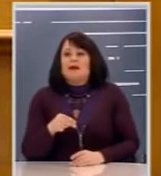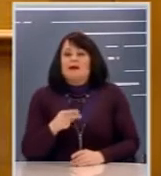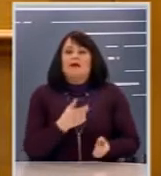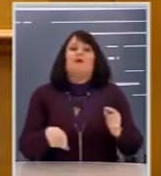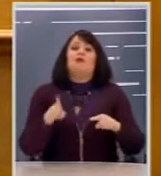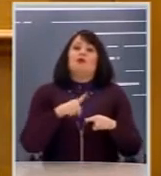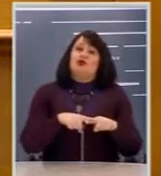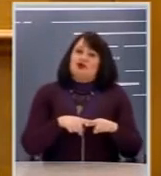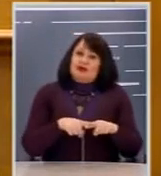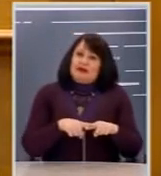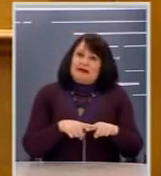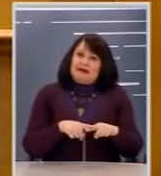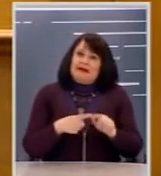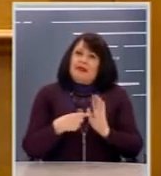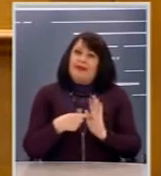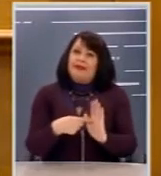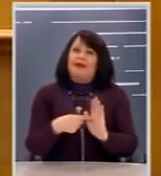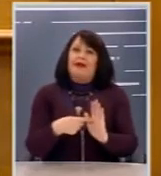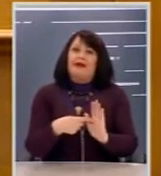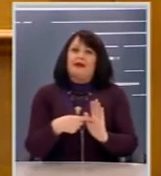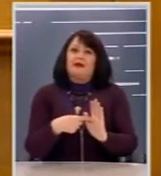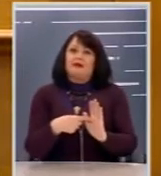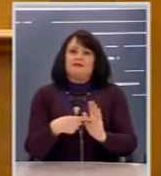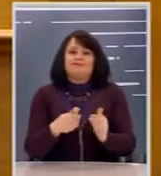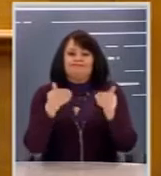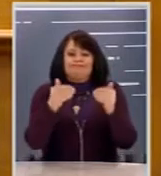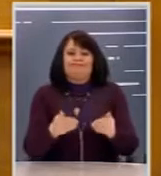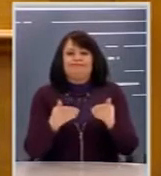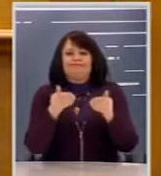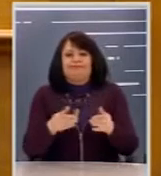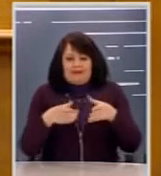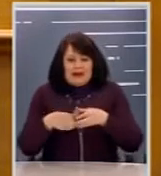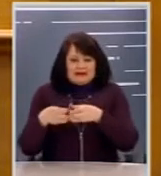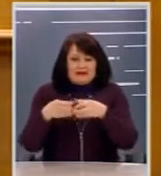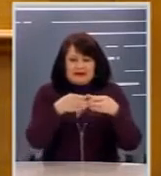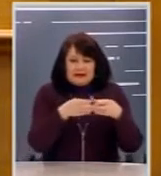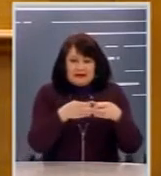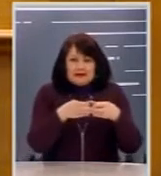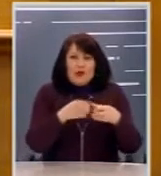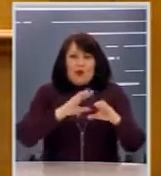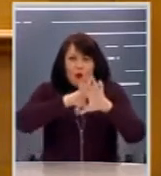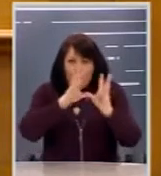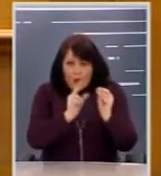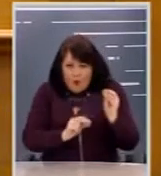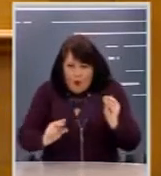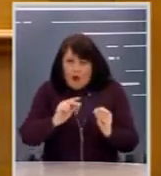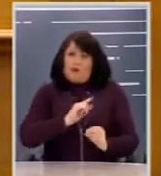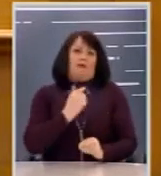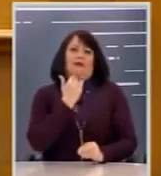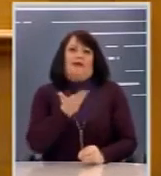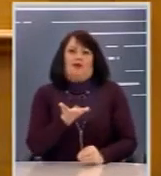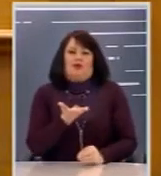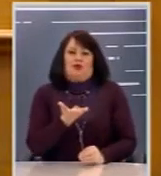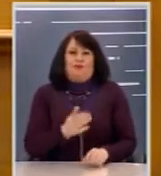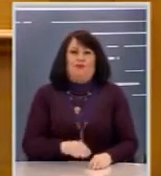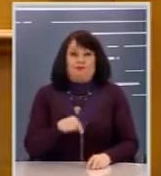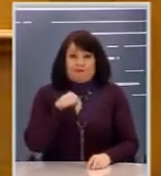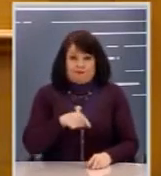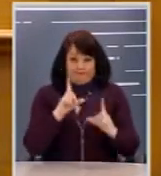προσθέτει και παράγει νέους ταξικούς φραγμούς στην καθολική πρόσβαση στην υγεία. Γι' αυτό και από αυτή τη